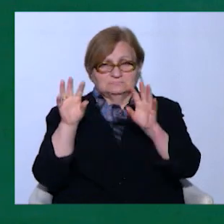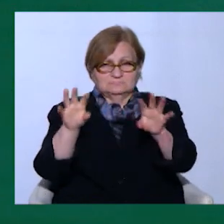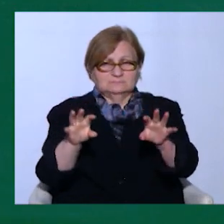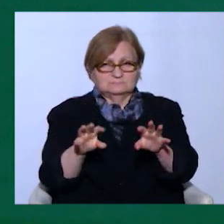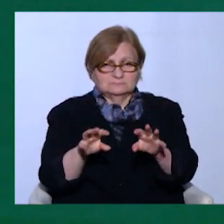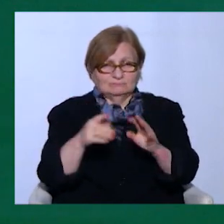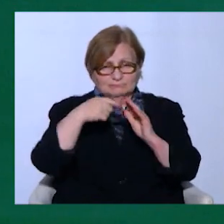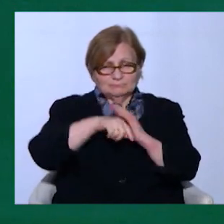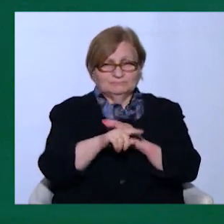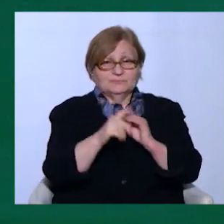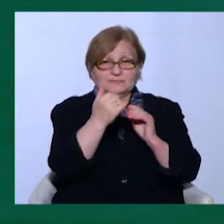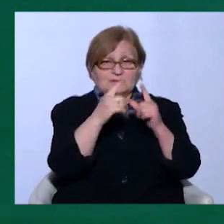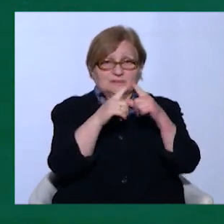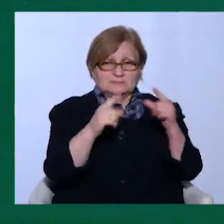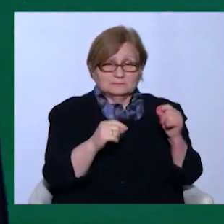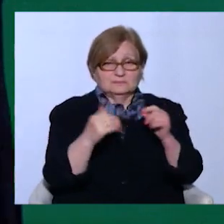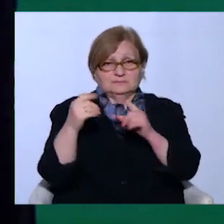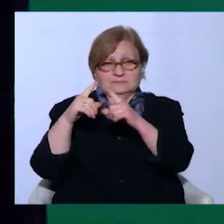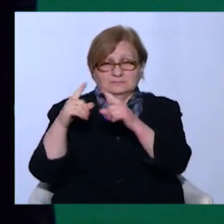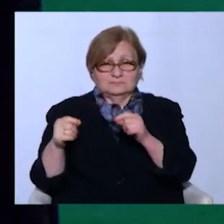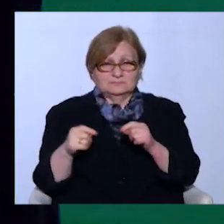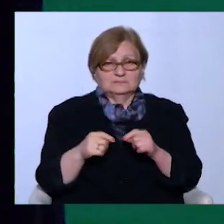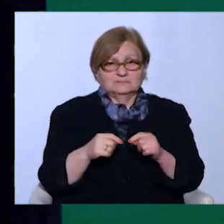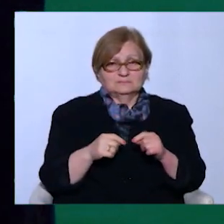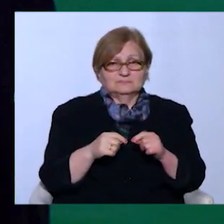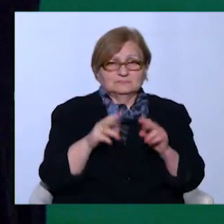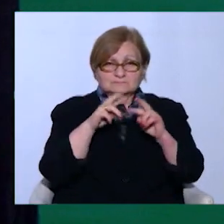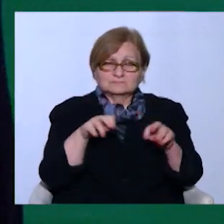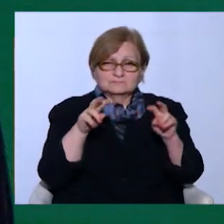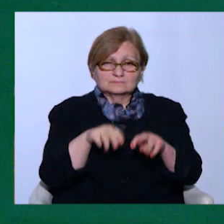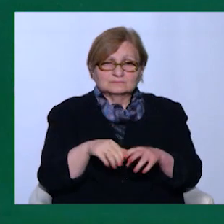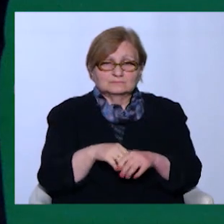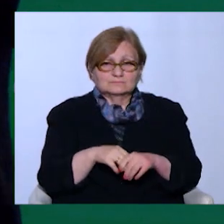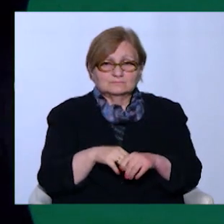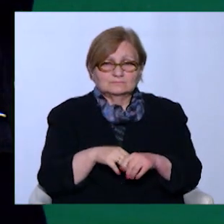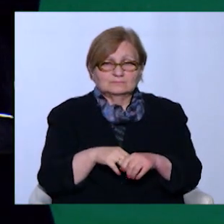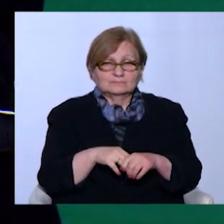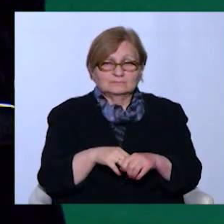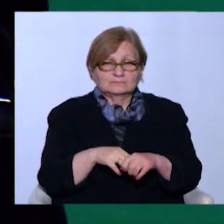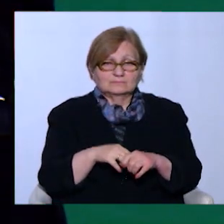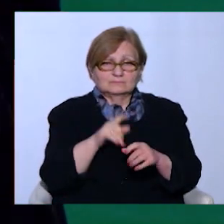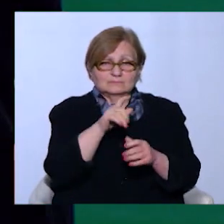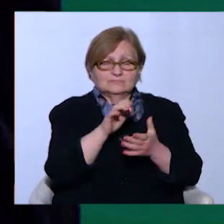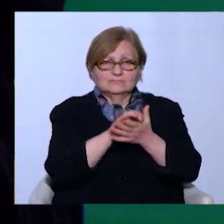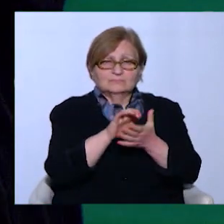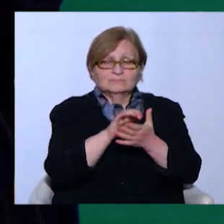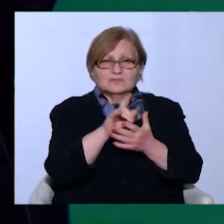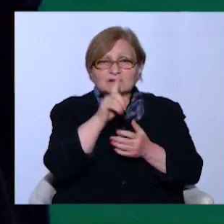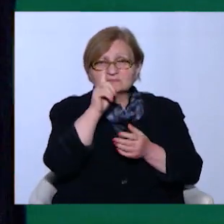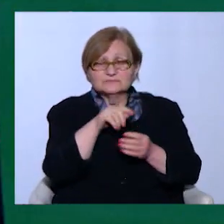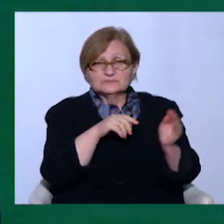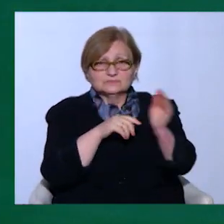განვიხილოთ სამკუთხედი ABD და სამკუთხედი ACD. და გადავიტანოთ უკვე ნაცნობ ინფორმაცია ამ ორ